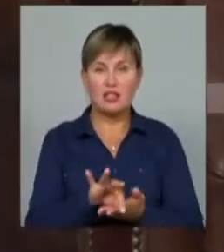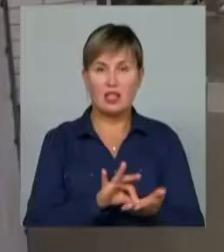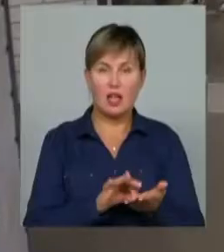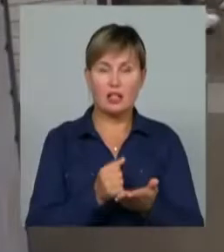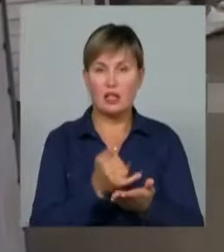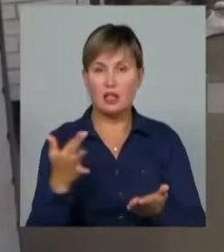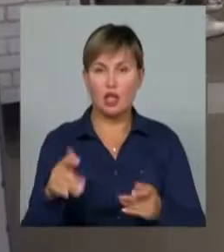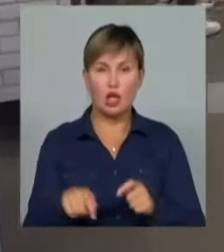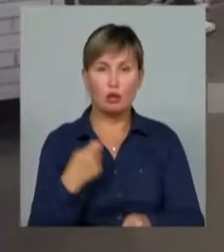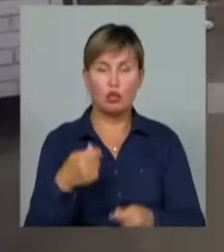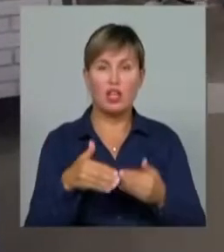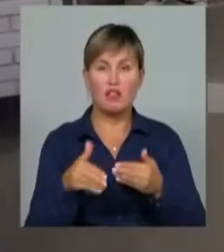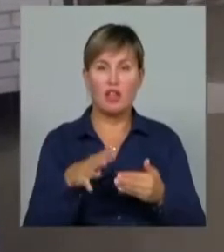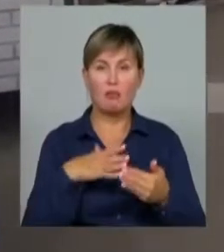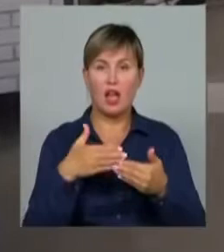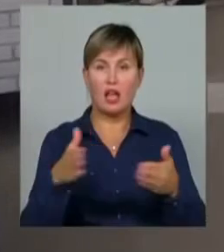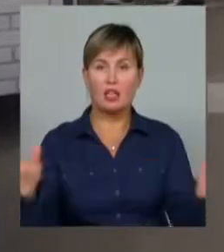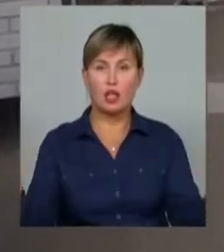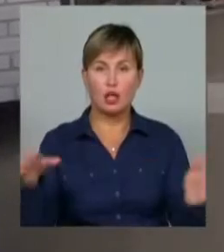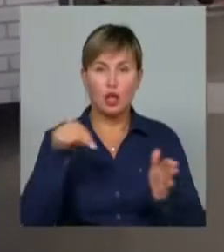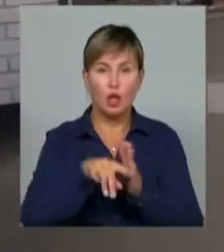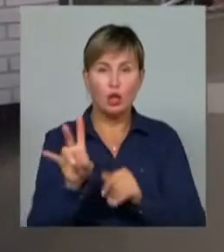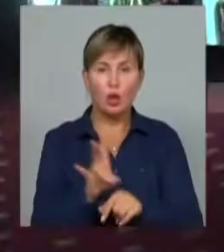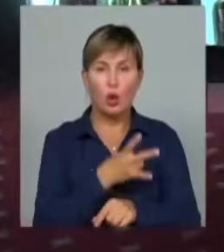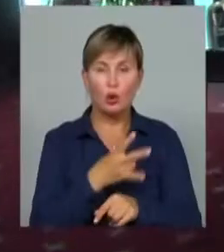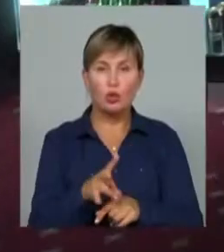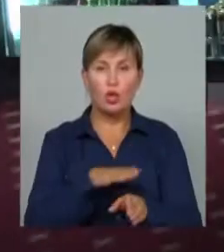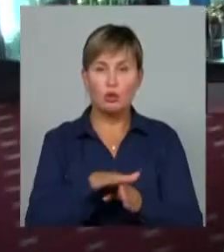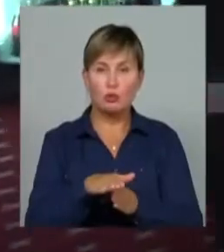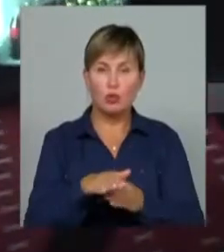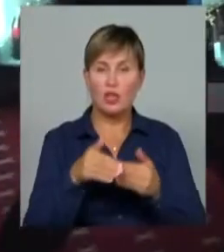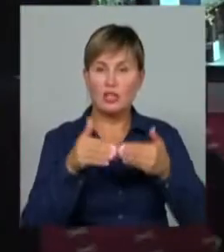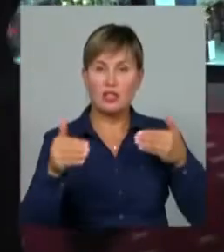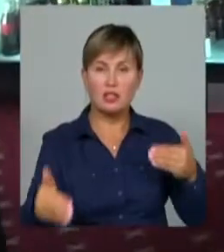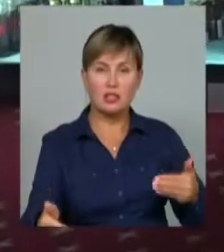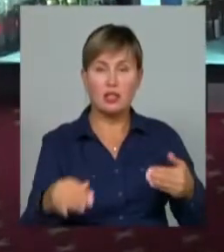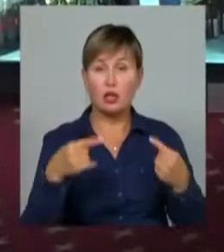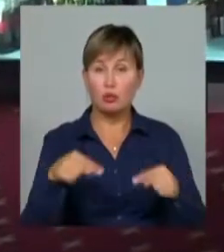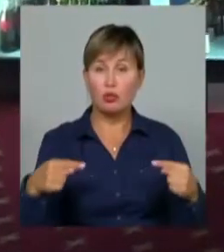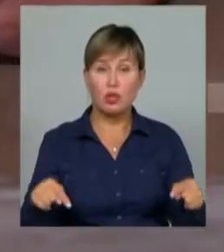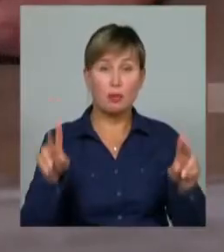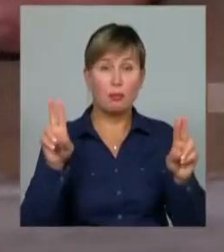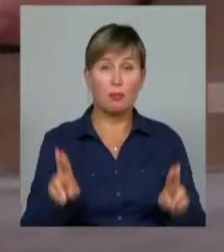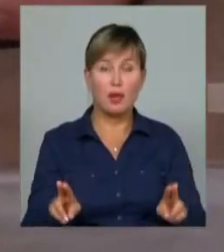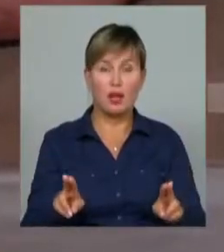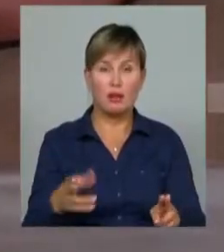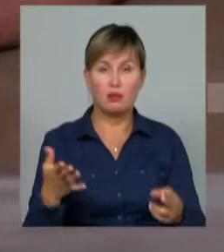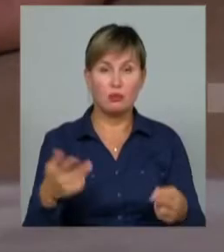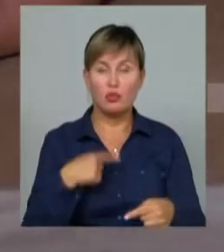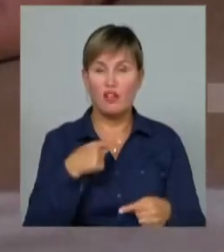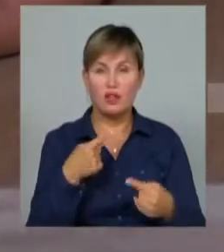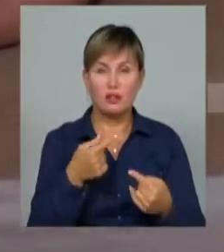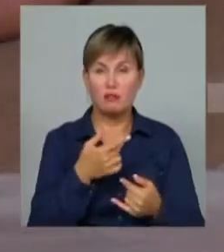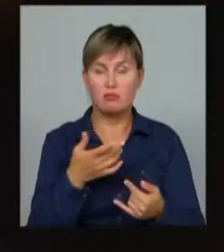несколько нарушений. Двери кафе были открыты глубокой ночью. О соблюдении социальной дистанции и других санитарных правил и говорить не